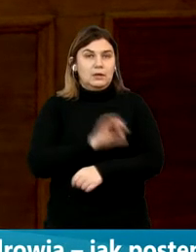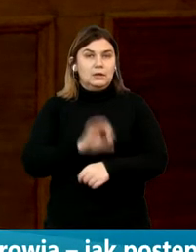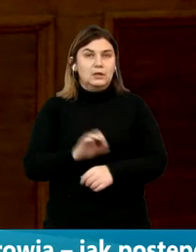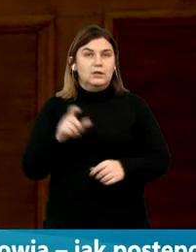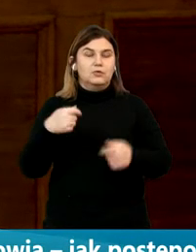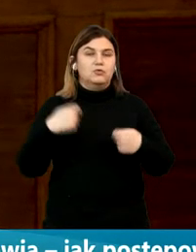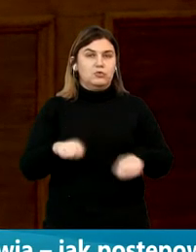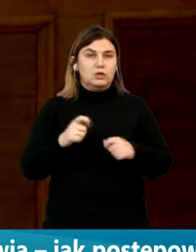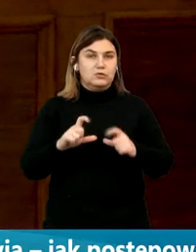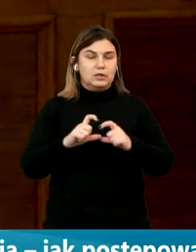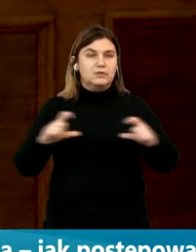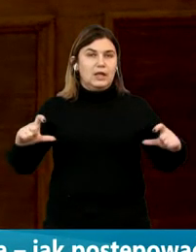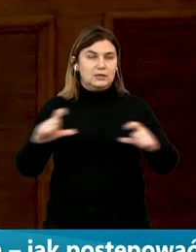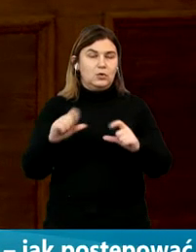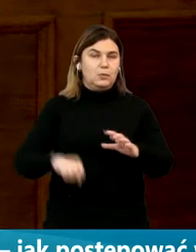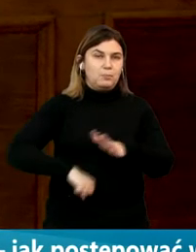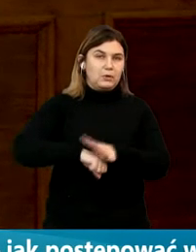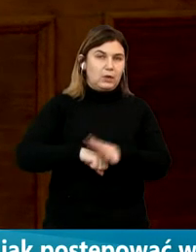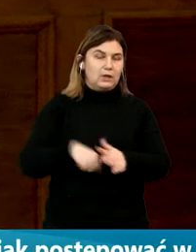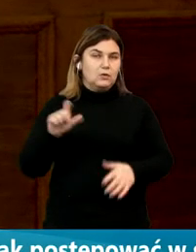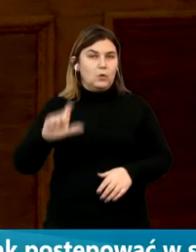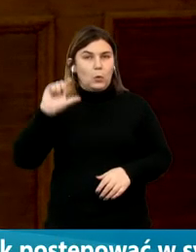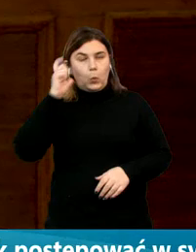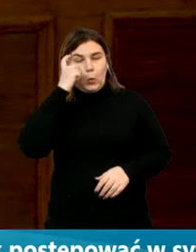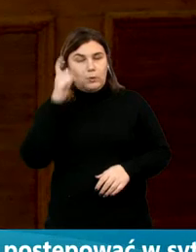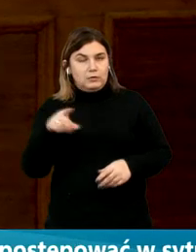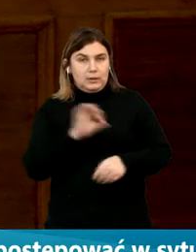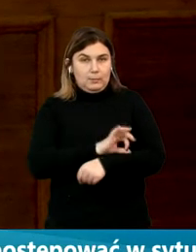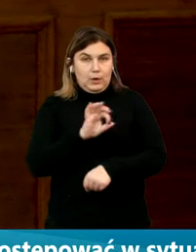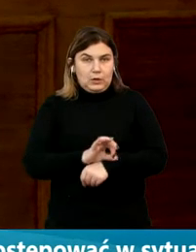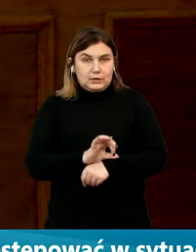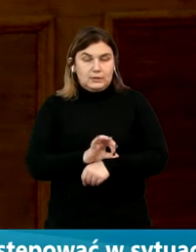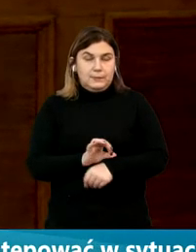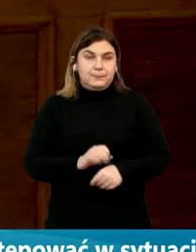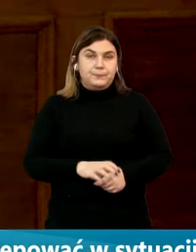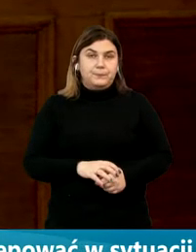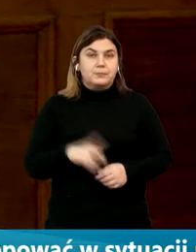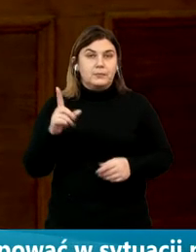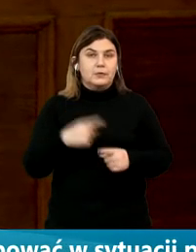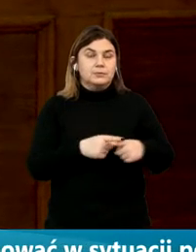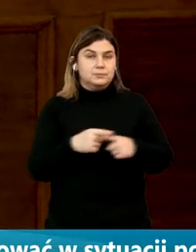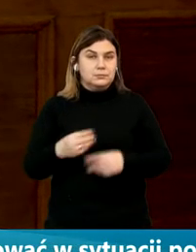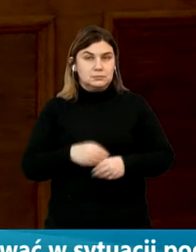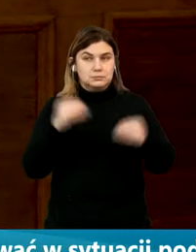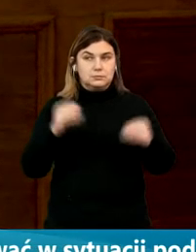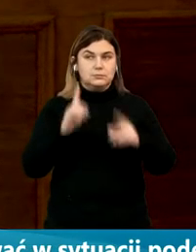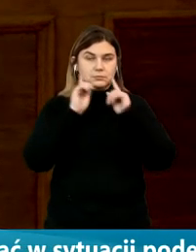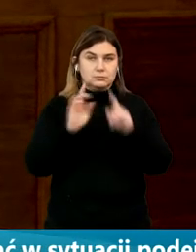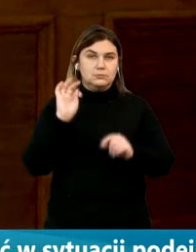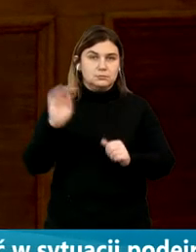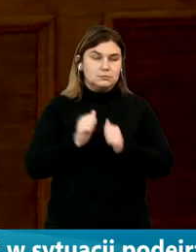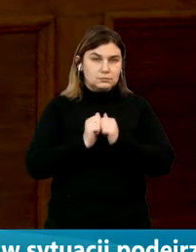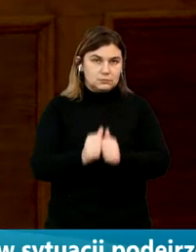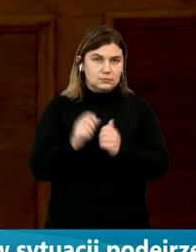Stadion Piłkarski. To jest ten kluczowy projekt. Spółka się cały czas rozwija i tak naprawdę jej zadania i